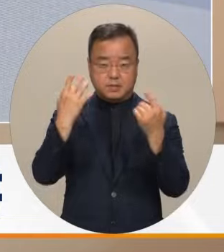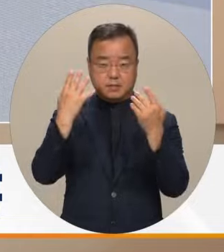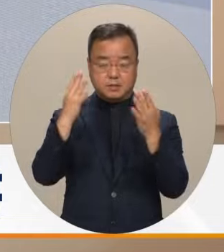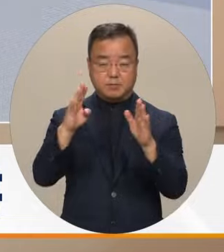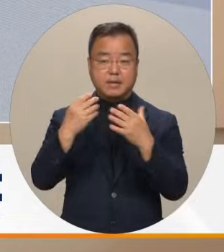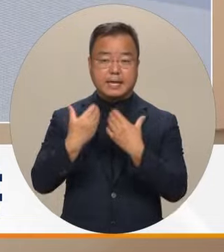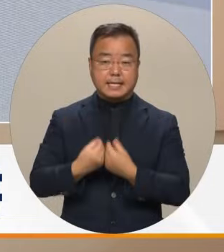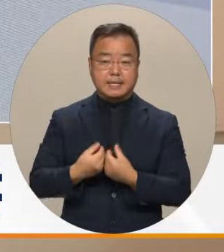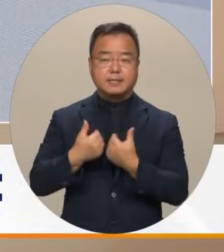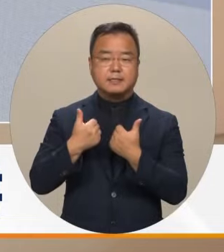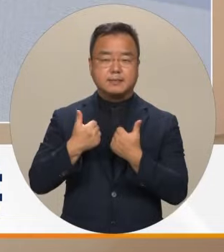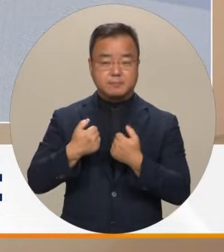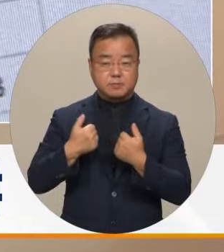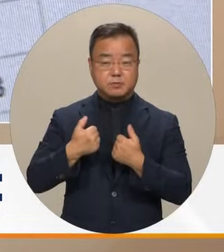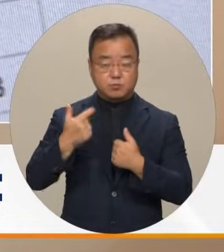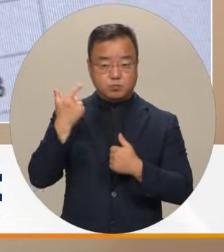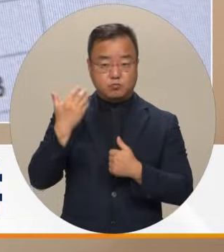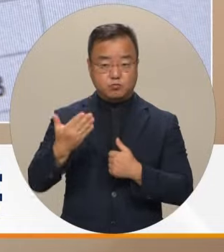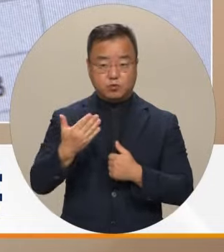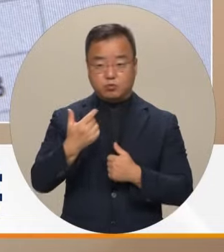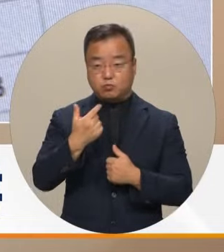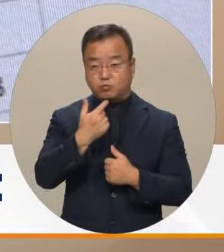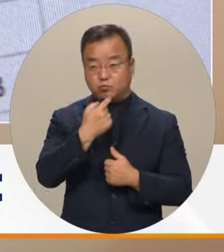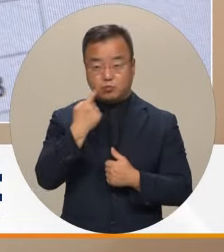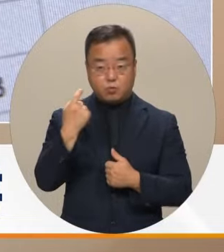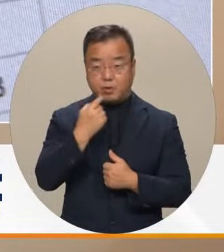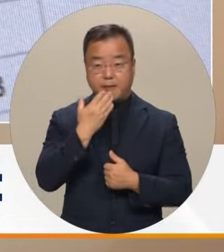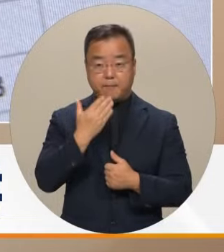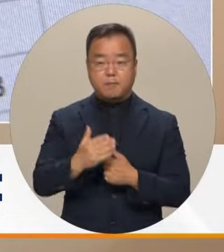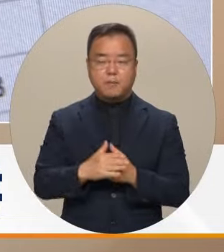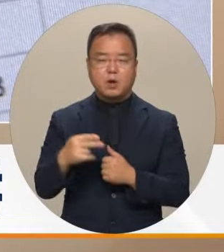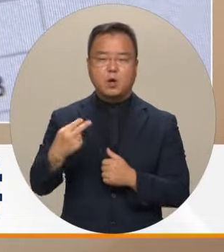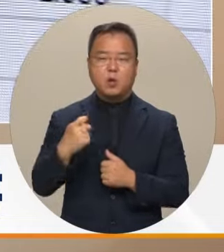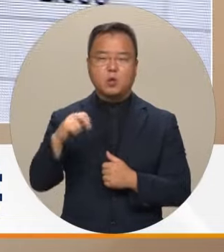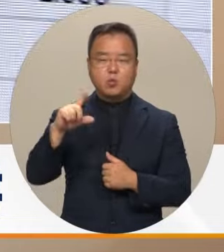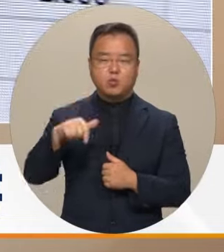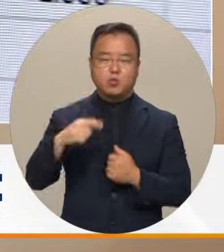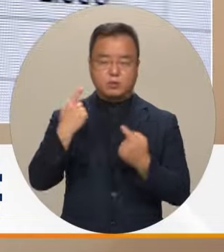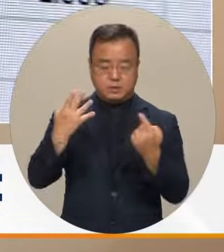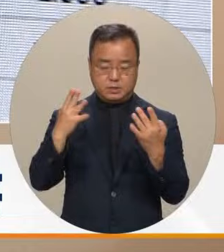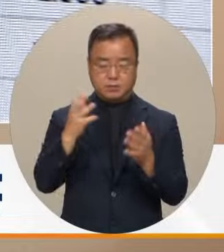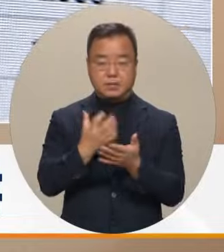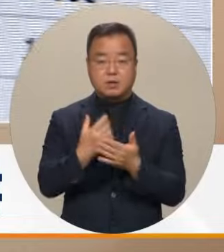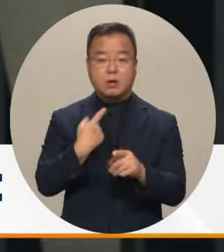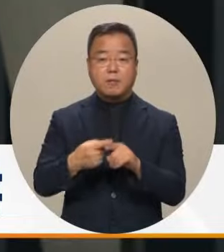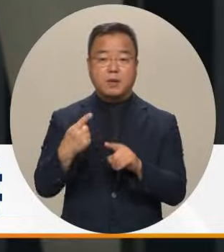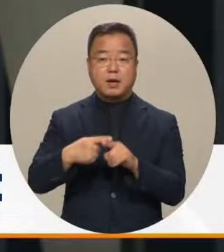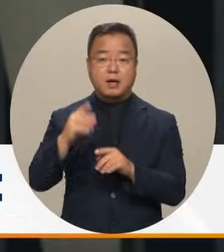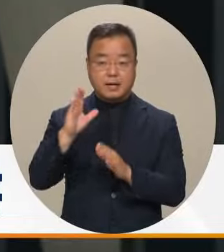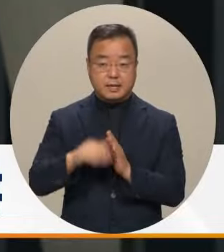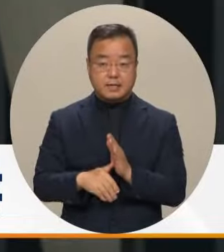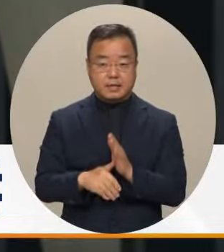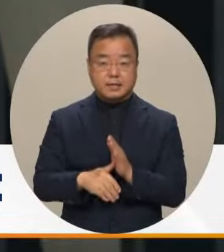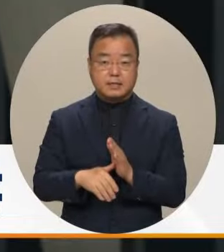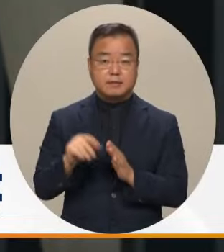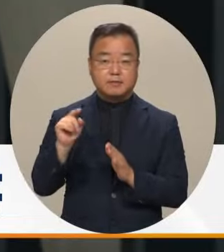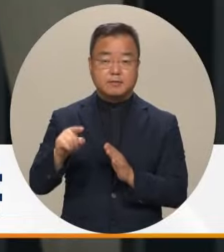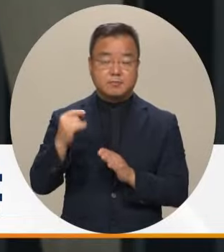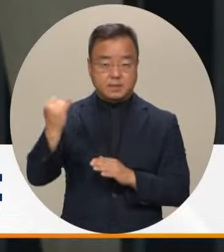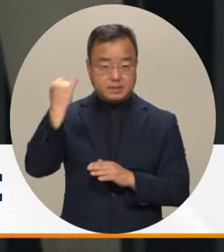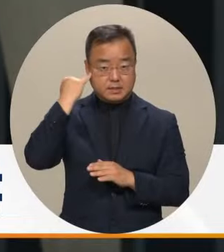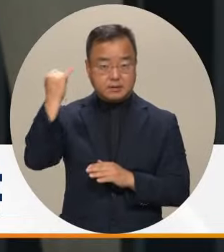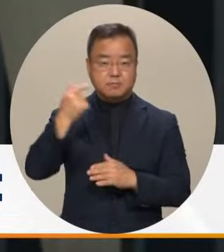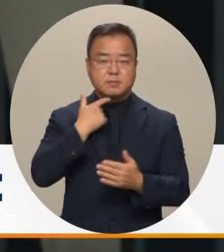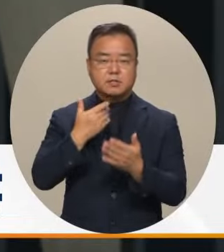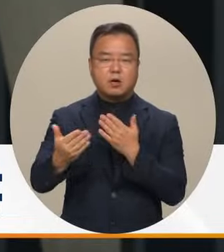예시문항을 참고할 수 있고요 동국대학교 같은 경우는 서류 평가를 할 때 저희가 학생부 종합 전에서 서류 평가가 있을 때 뭐 창의적